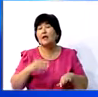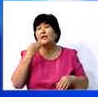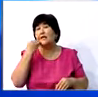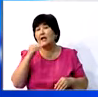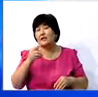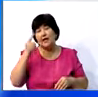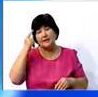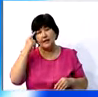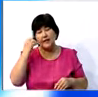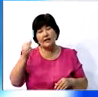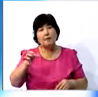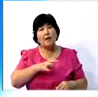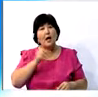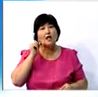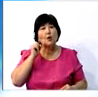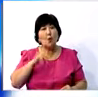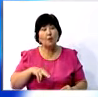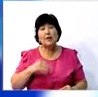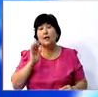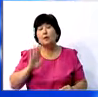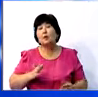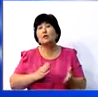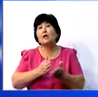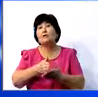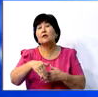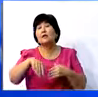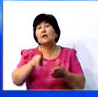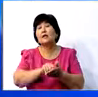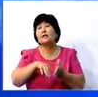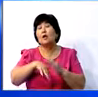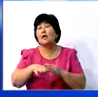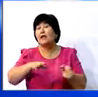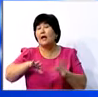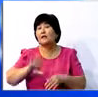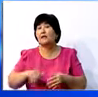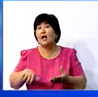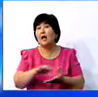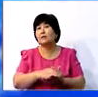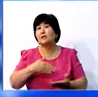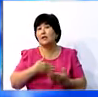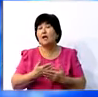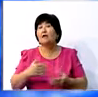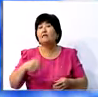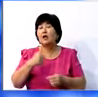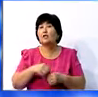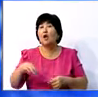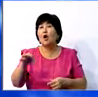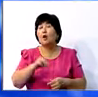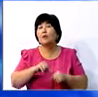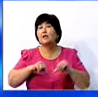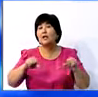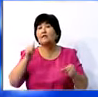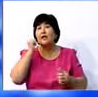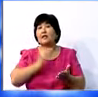качества, знания и богатый опыт. И после выхода на заслуженный отдых он не остался в стороне от общественной жизни, возглавил областной совет